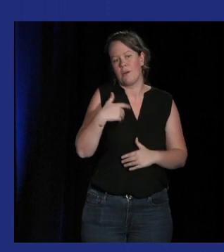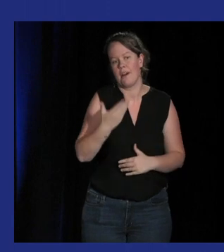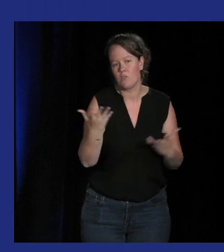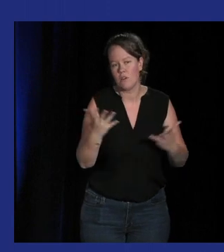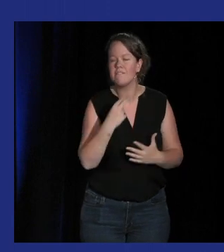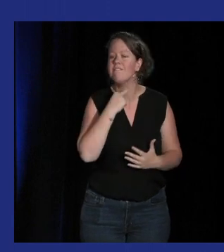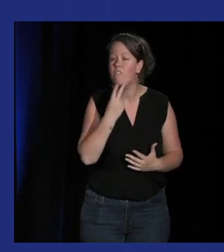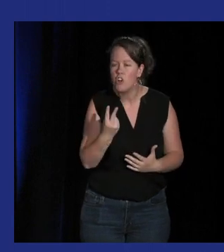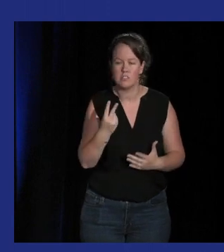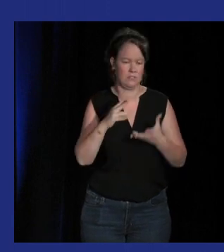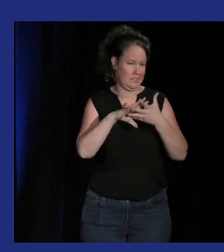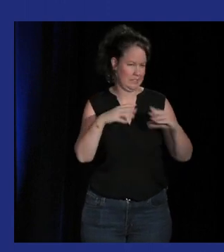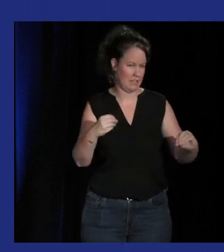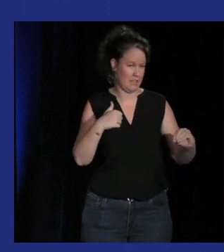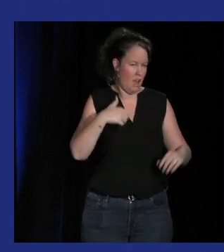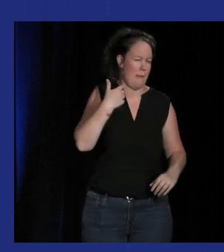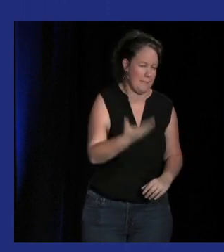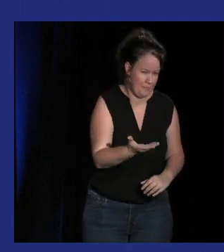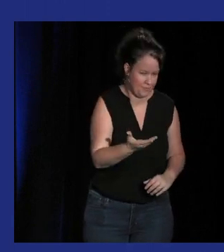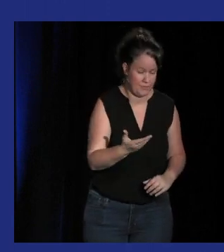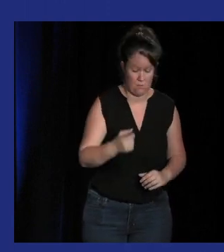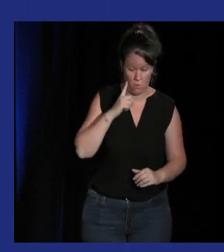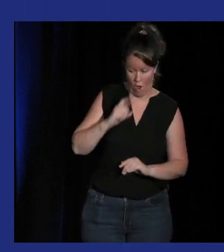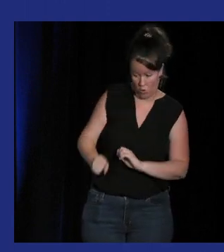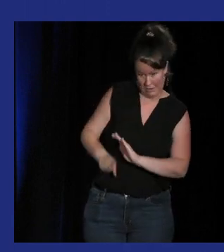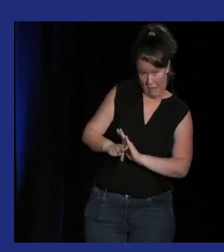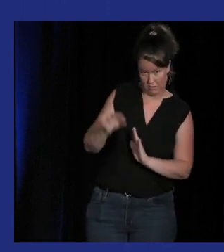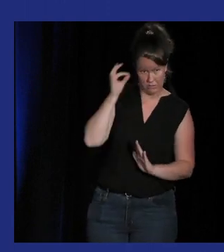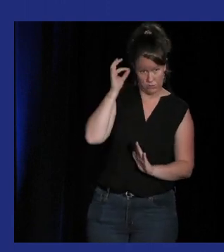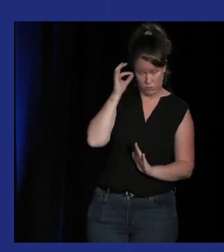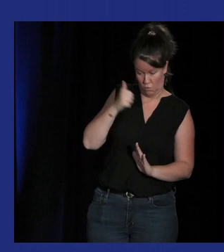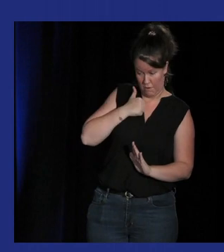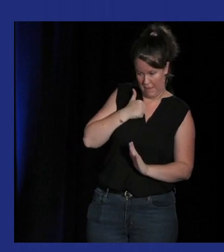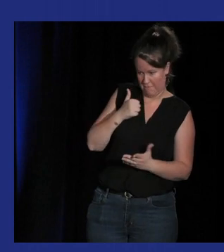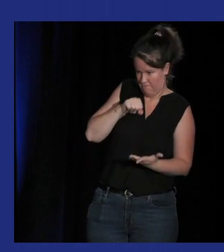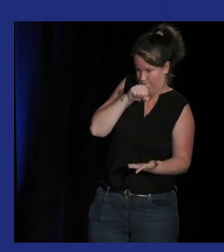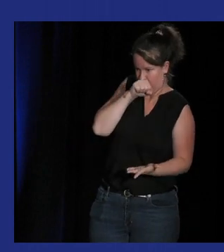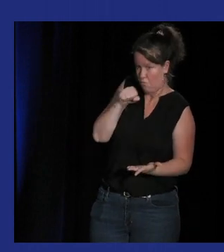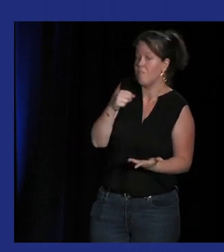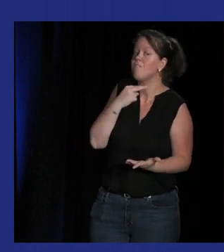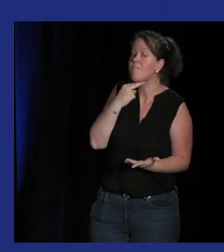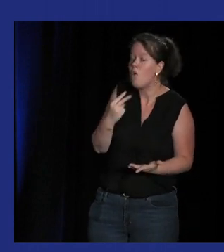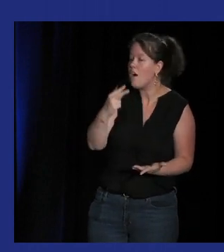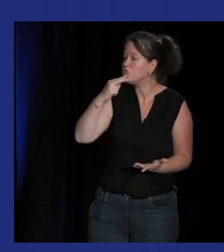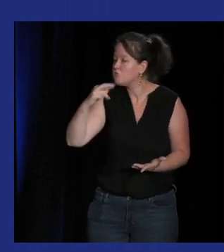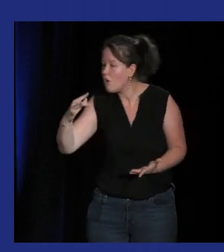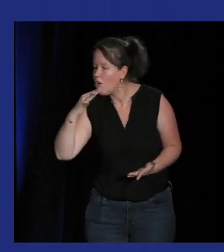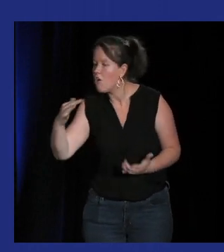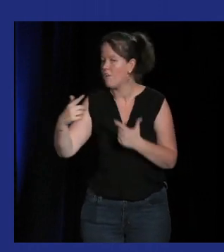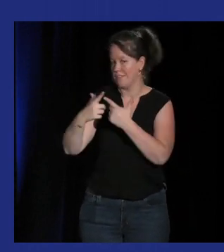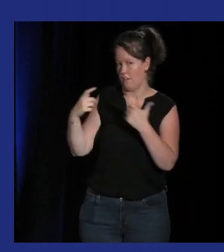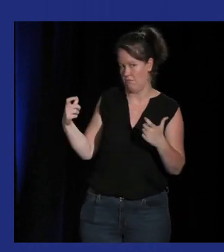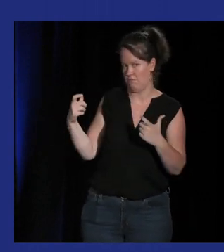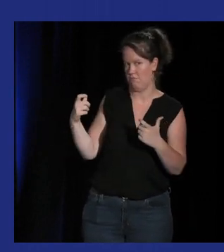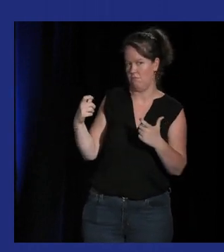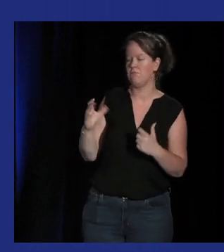en fait à m'intéresser au son par le et par la voix je me suis dit ok j'aime bien le sound